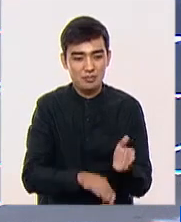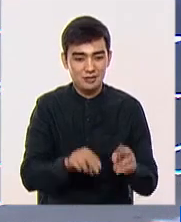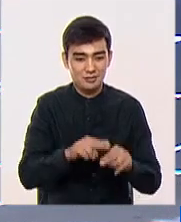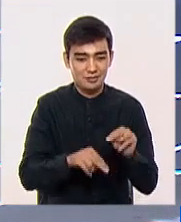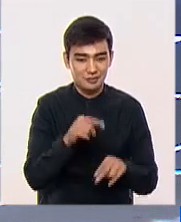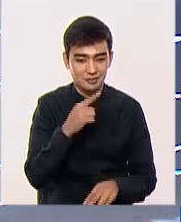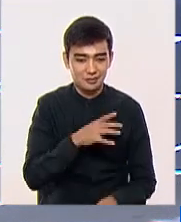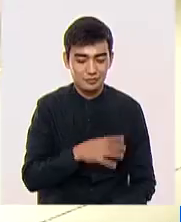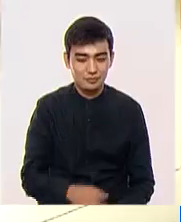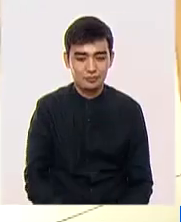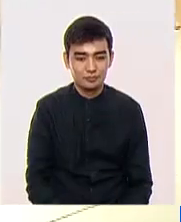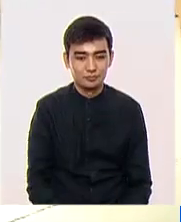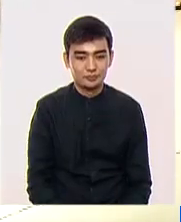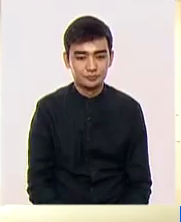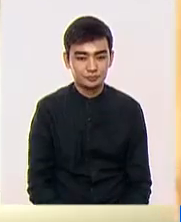отыр.